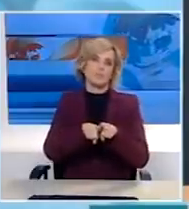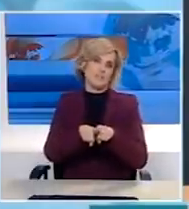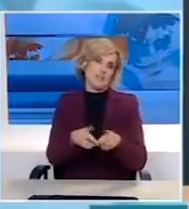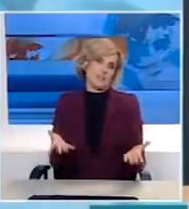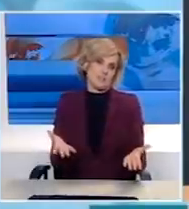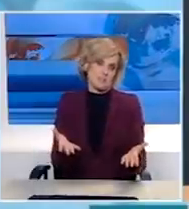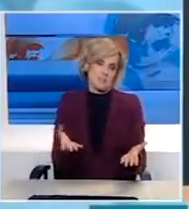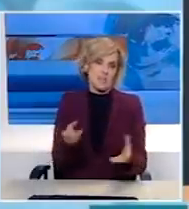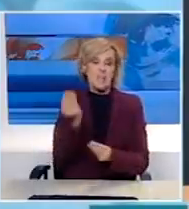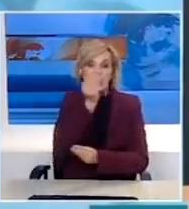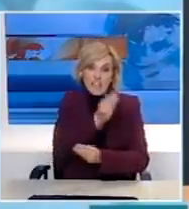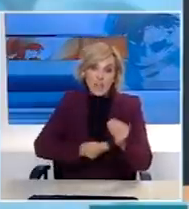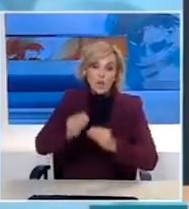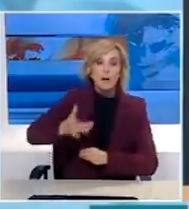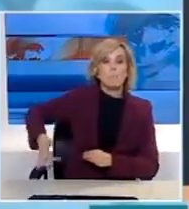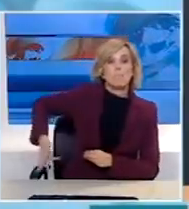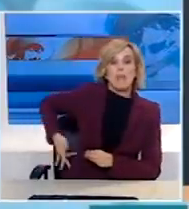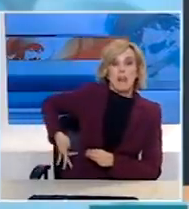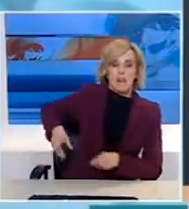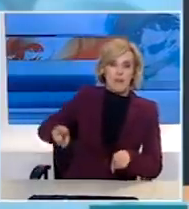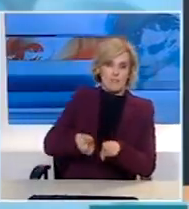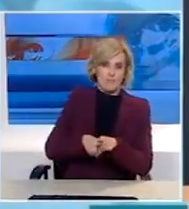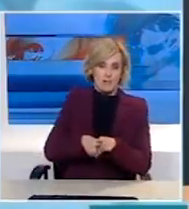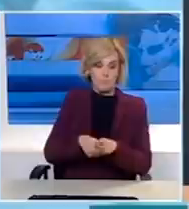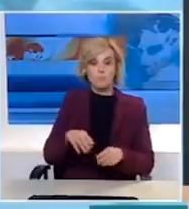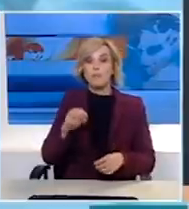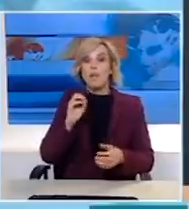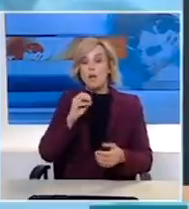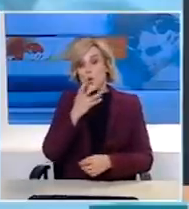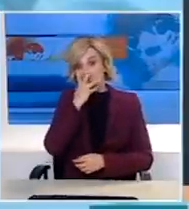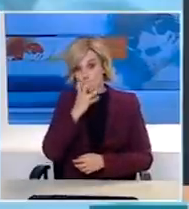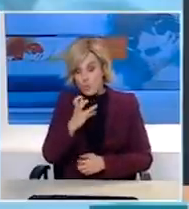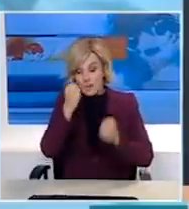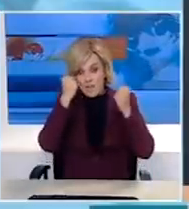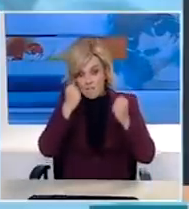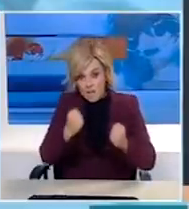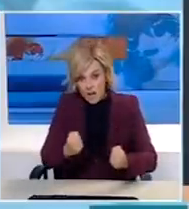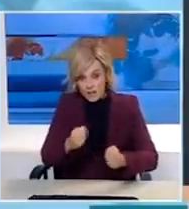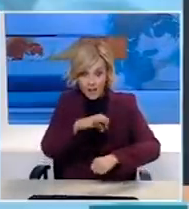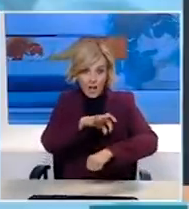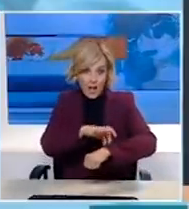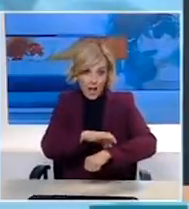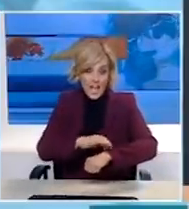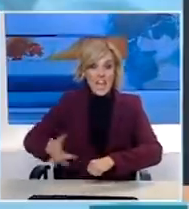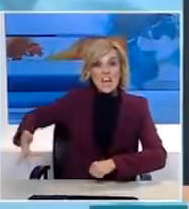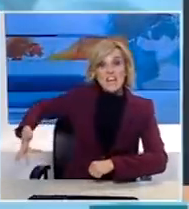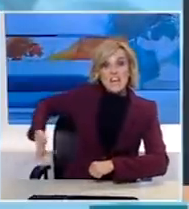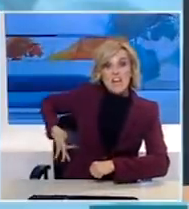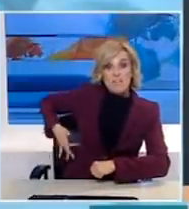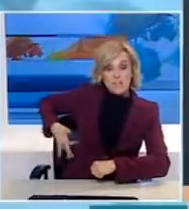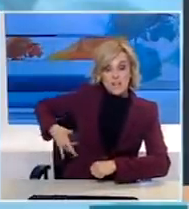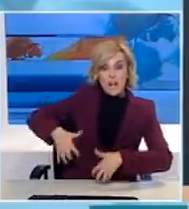άλλως επιβάρυνση των νεφρών. Είναι σίγουρο ότι στα σοβαρά περιστατικά η νεφρική δυσλειτουργία έχει